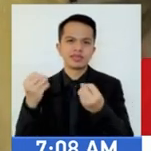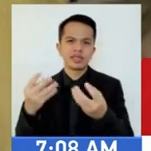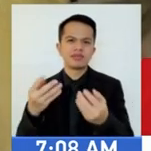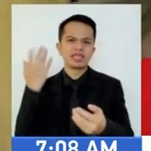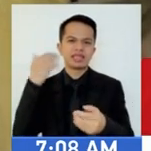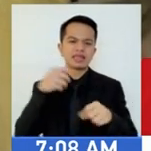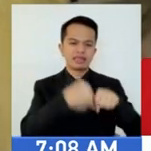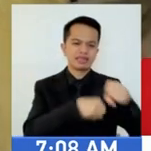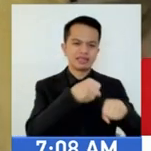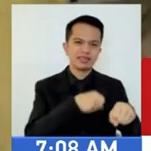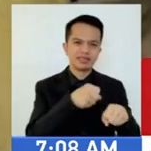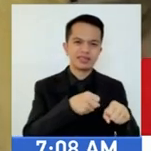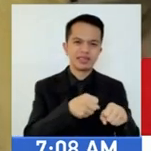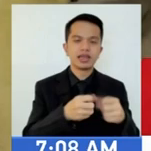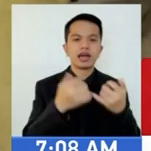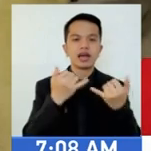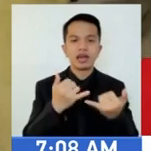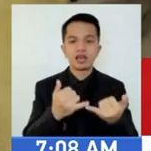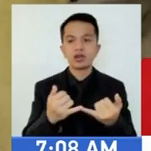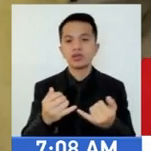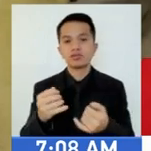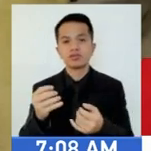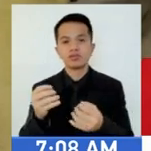na rin ng taong nangangailangan,